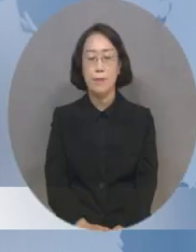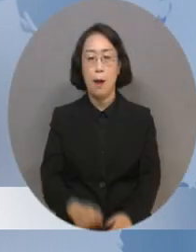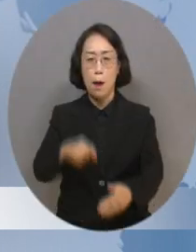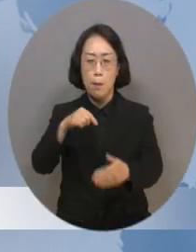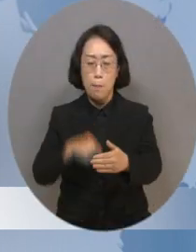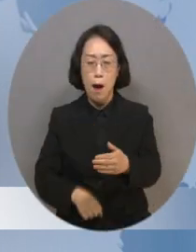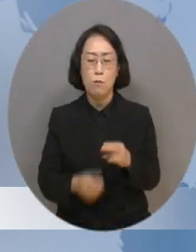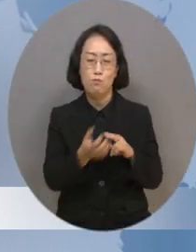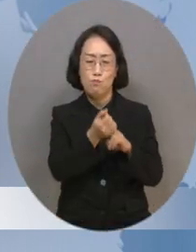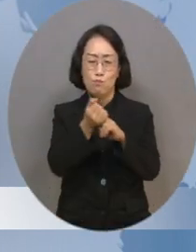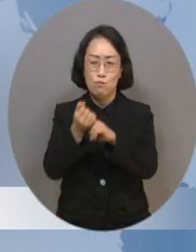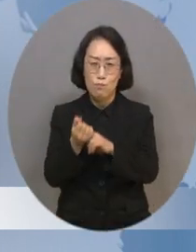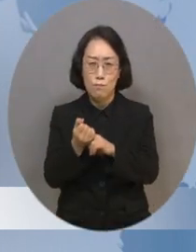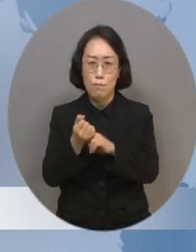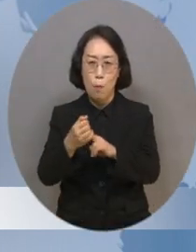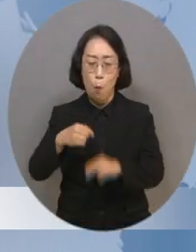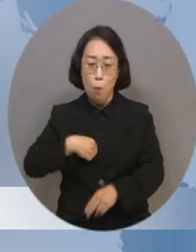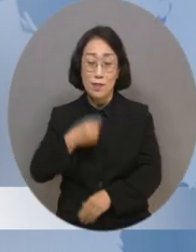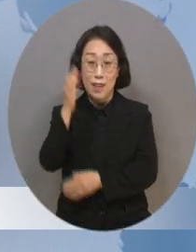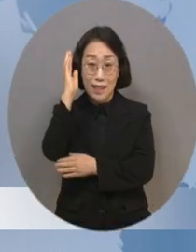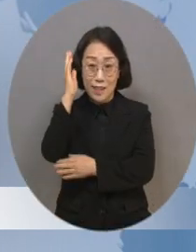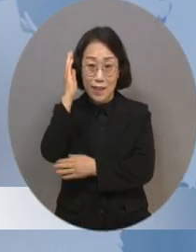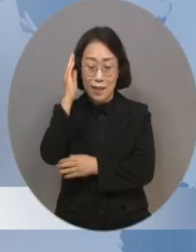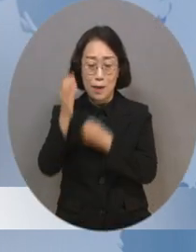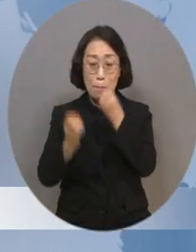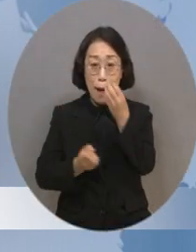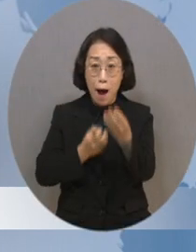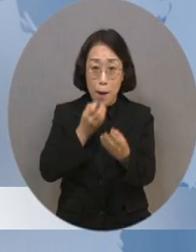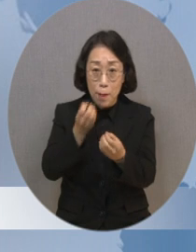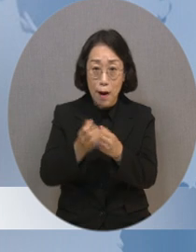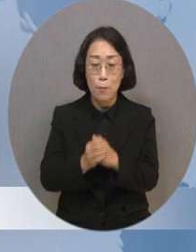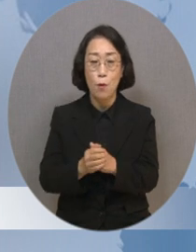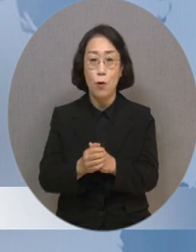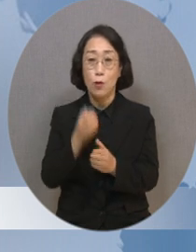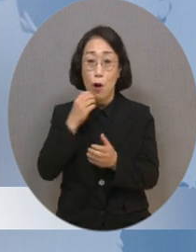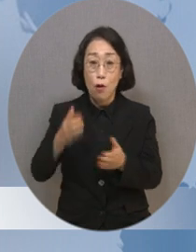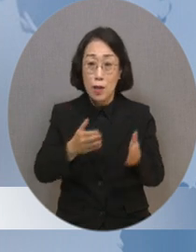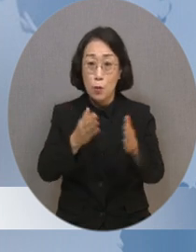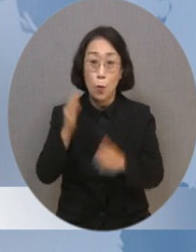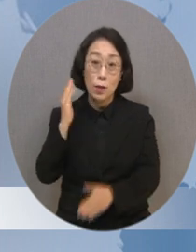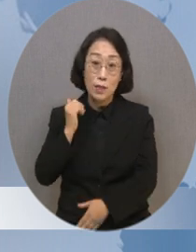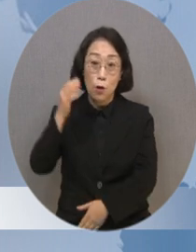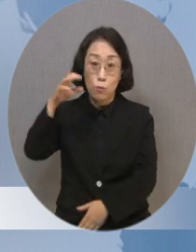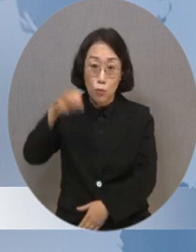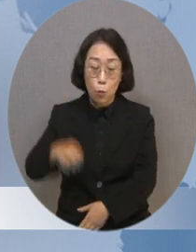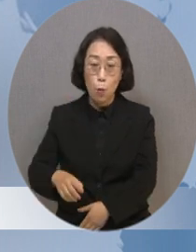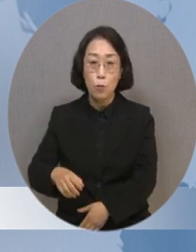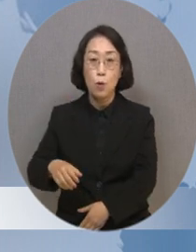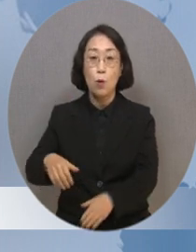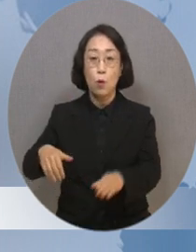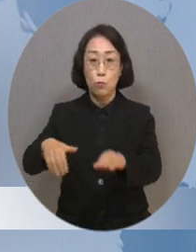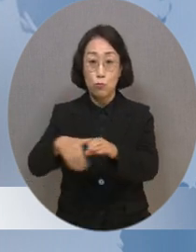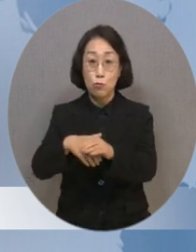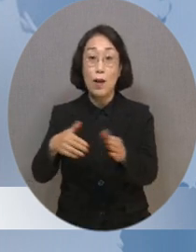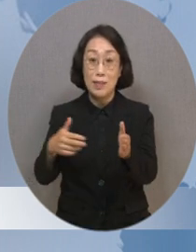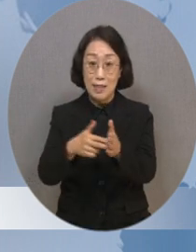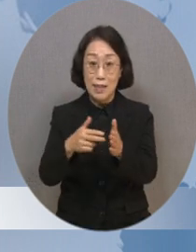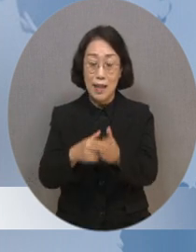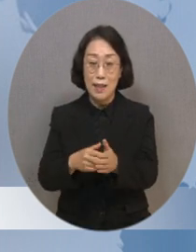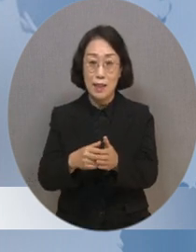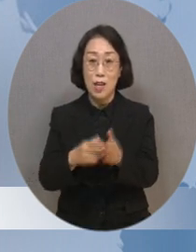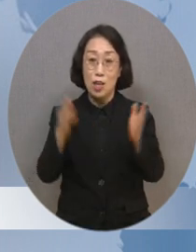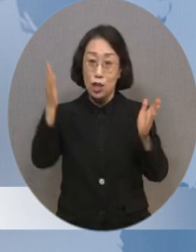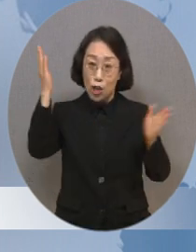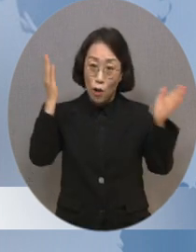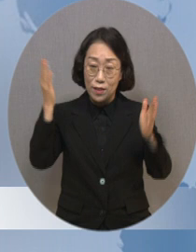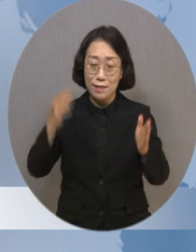마음속 품었던 나만의 이야기를 꺼내어보는 시간. 경기도 의정부 문화재단의 후원으로 만들어진 연극 나의